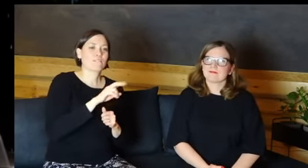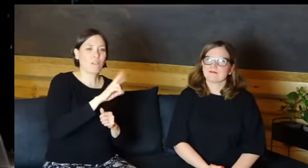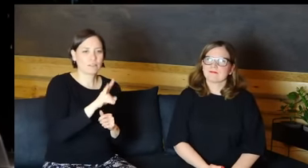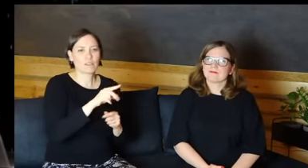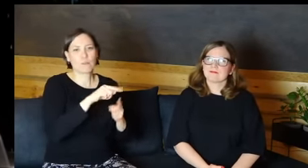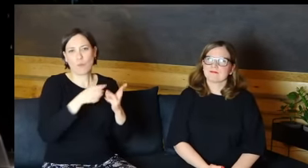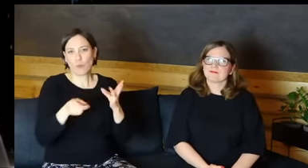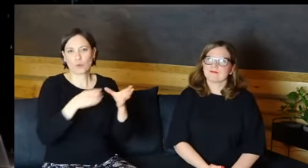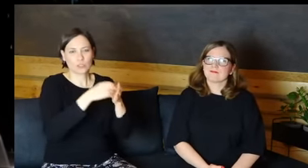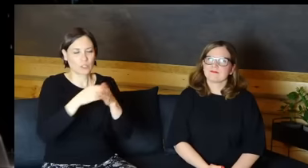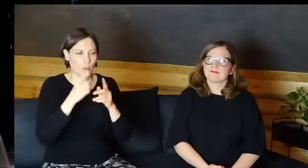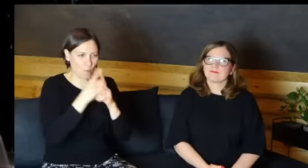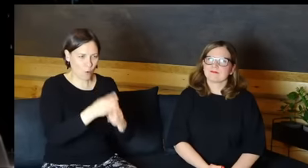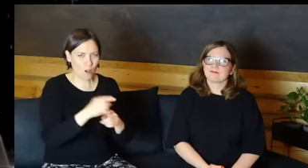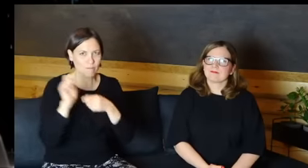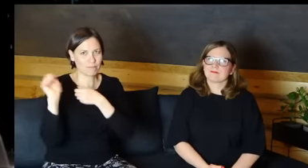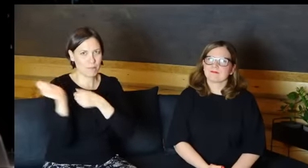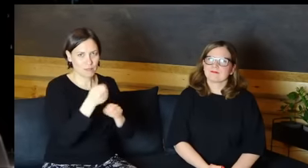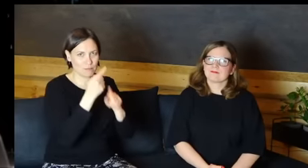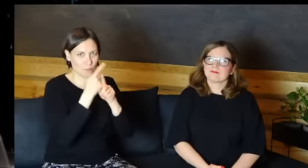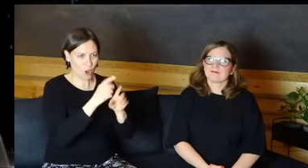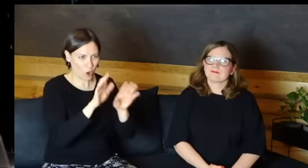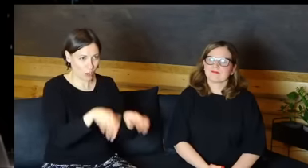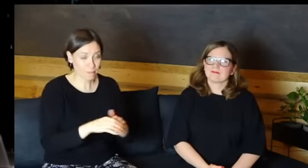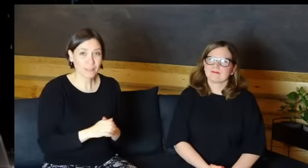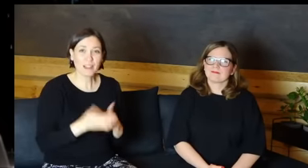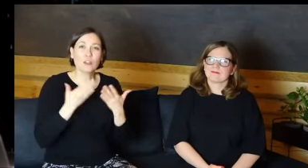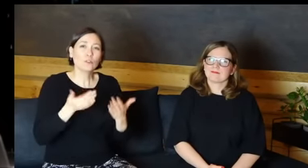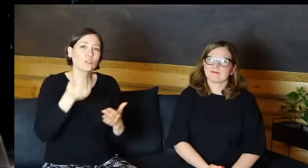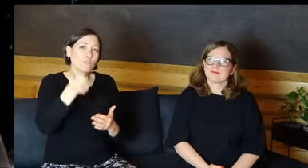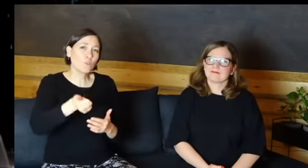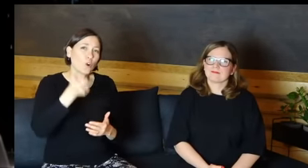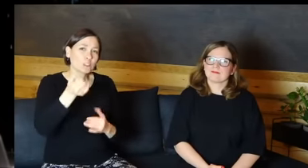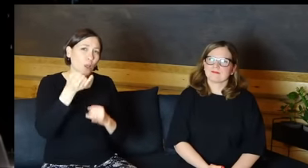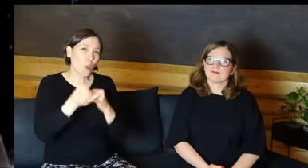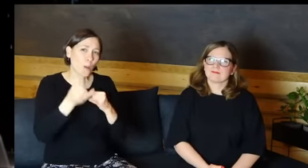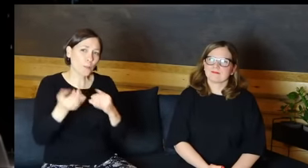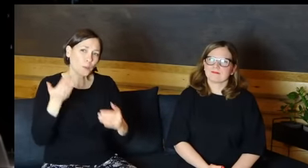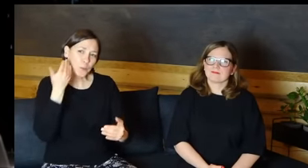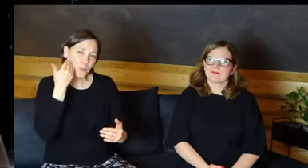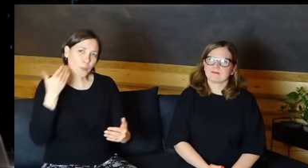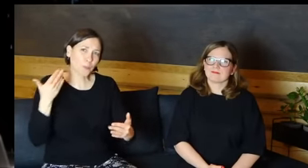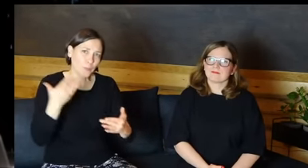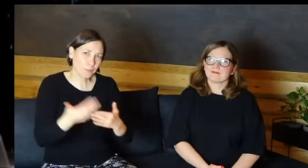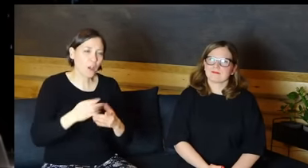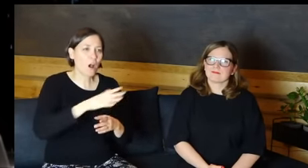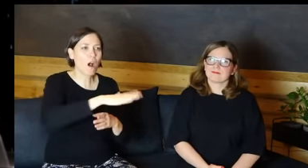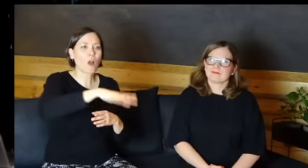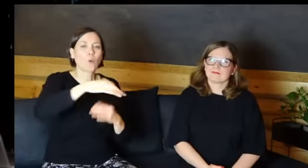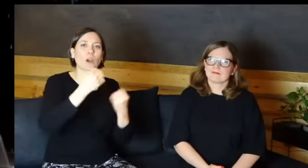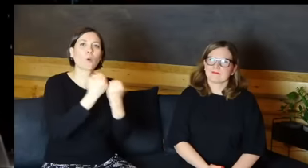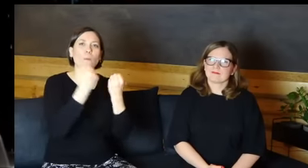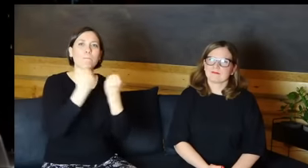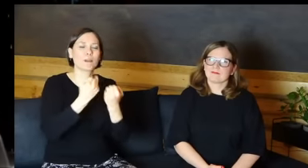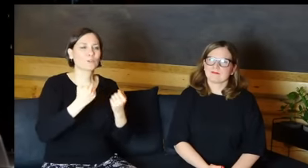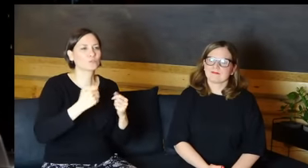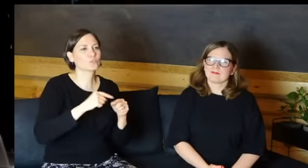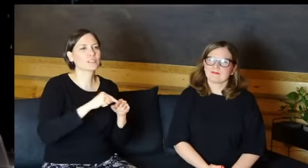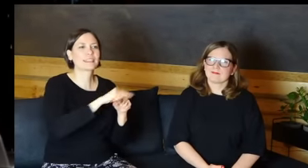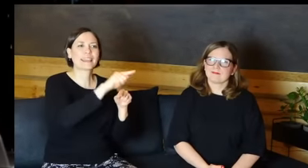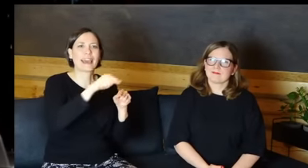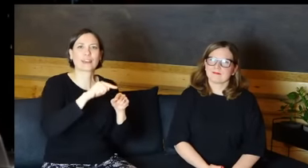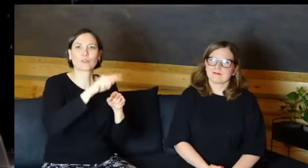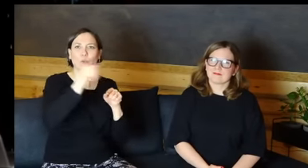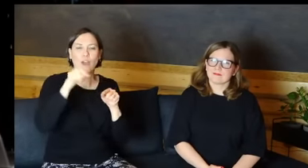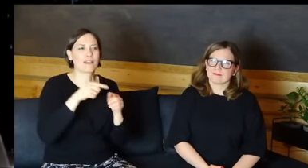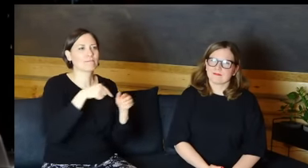mukana ja niin edelleen. Nyt loppuvuodesta meillä on ollut tämmöisiä alueellisia kumppanuuskiertueita, niin kuin ehkä muistatte. On